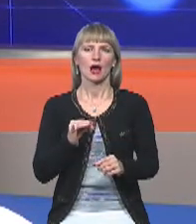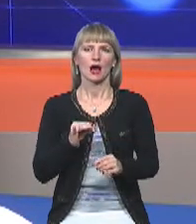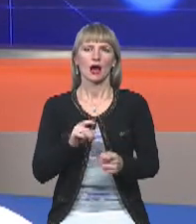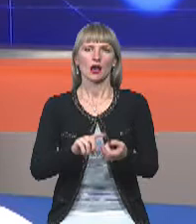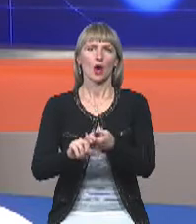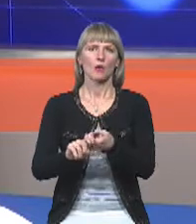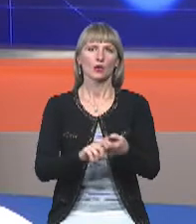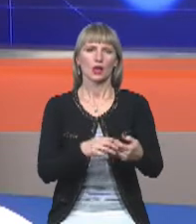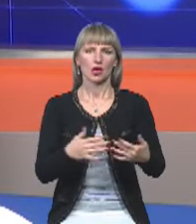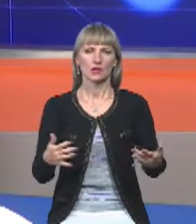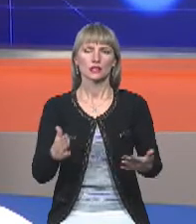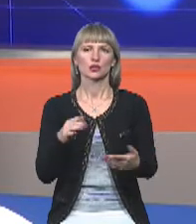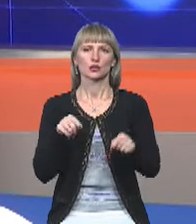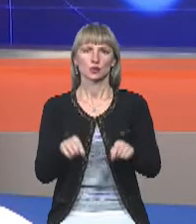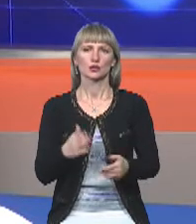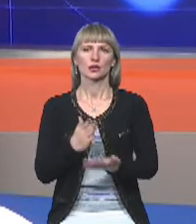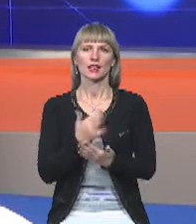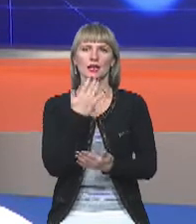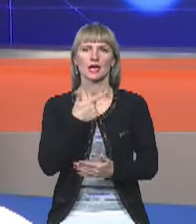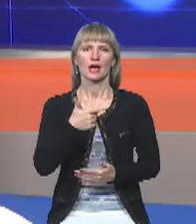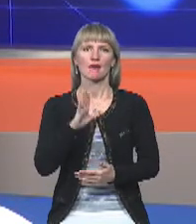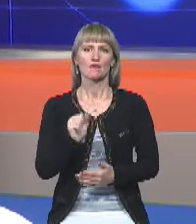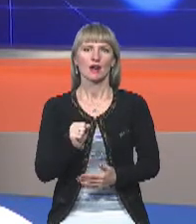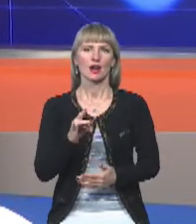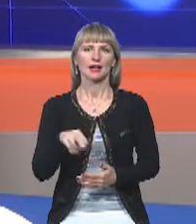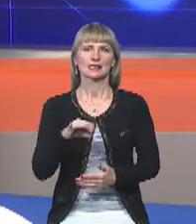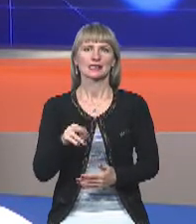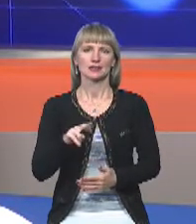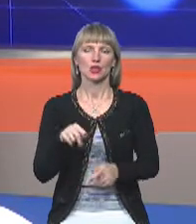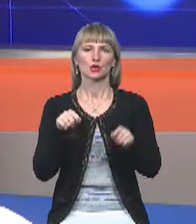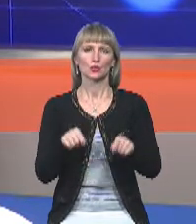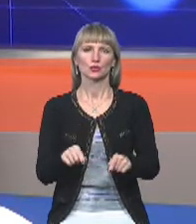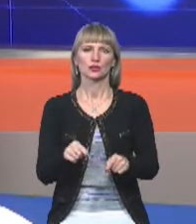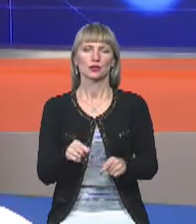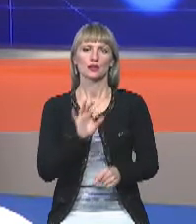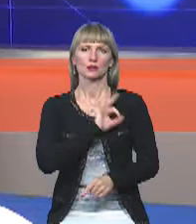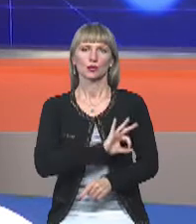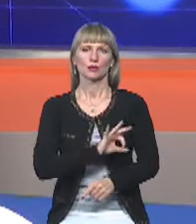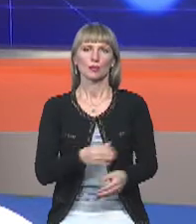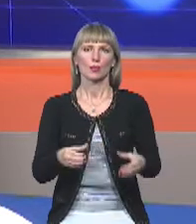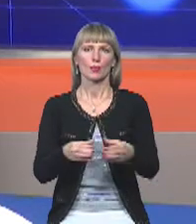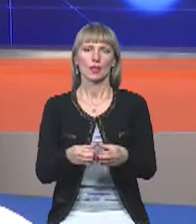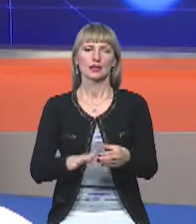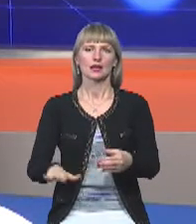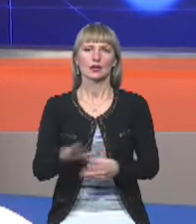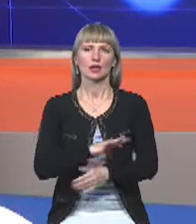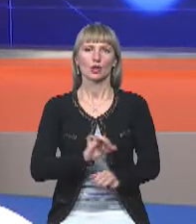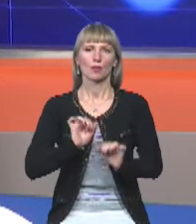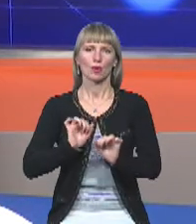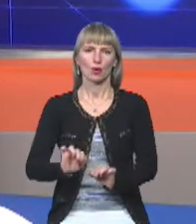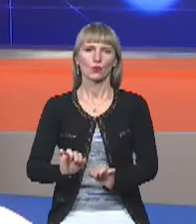звичайно, знову має місце Національна гвардія, тут безпосередньо задіюються підрозділи територіальної